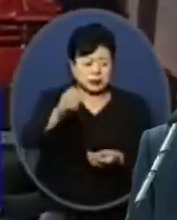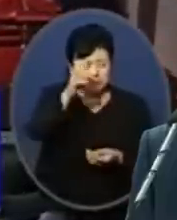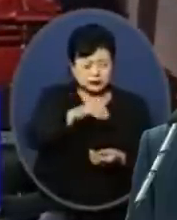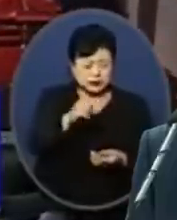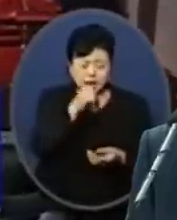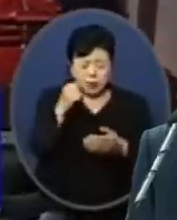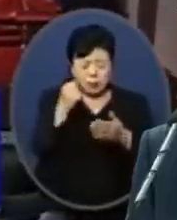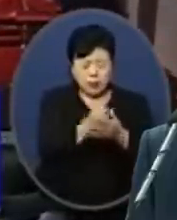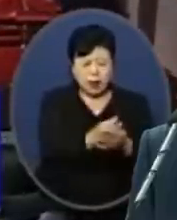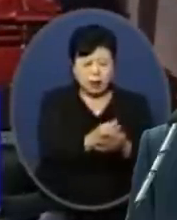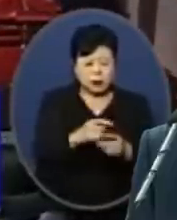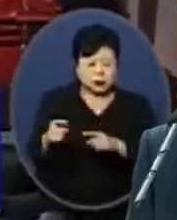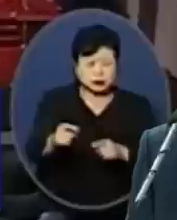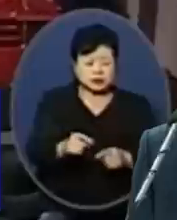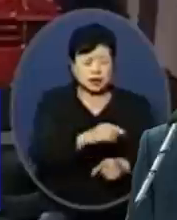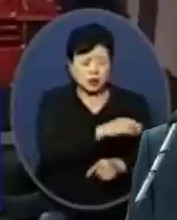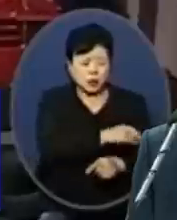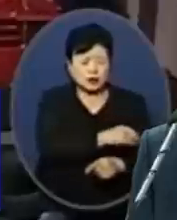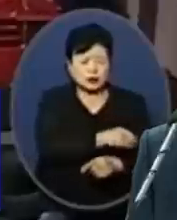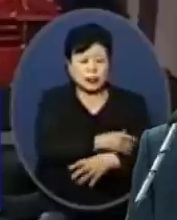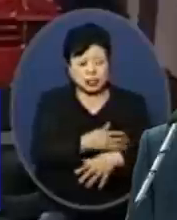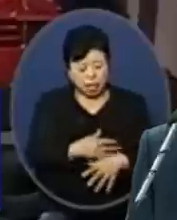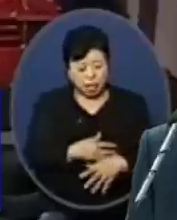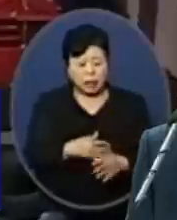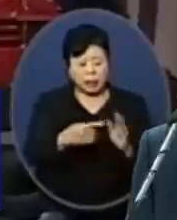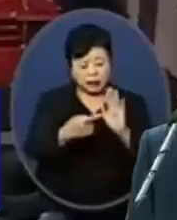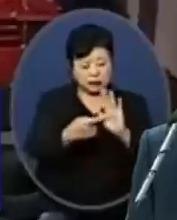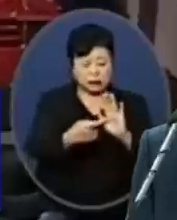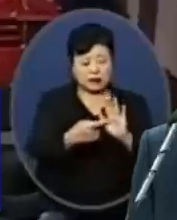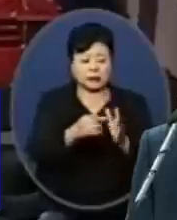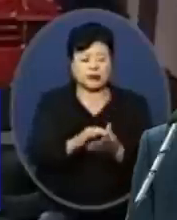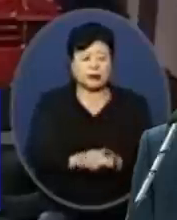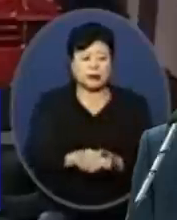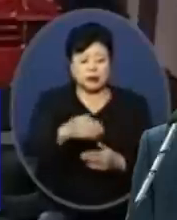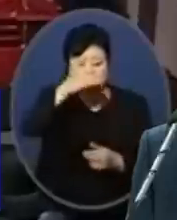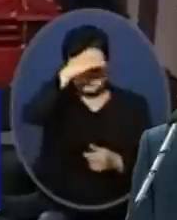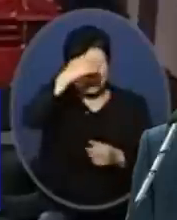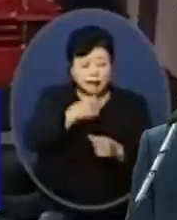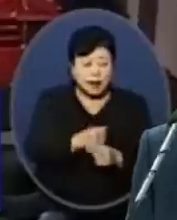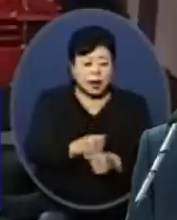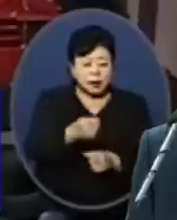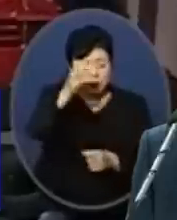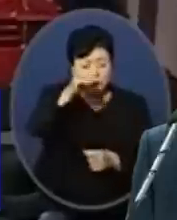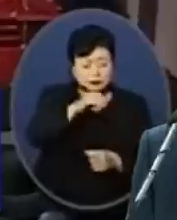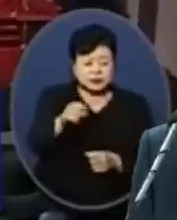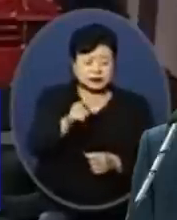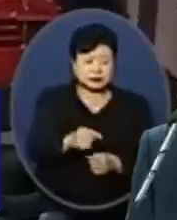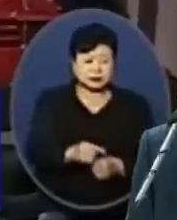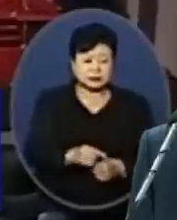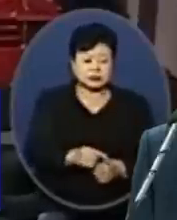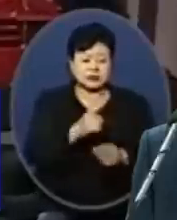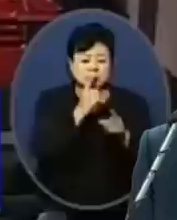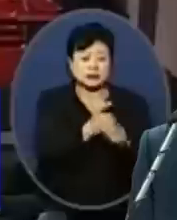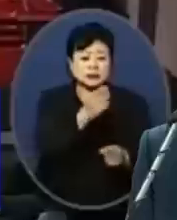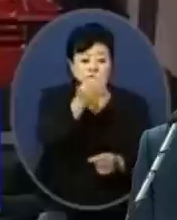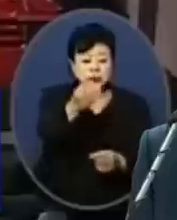못 박으시고 통치자들과 권세들을 무려 구하여 드러내어 구경거리로 삼으시고 십자가로 그들을